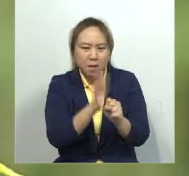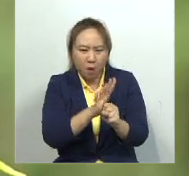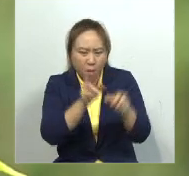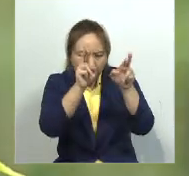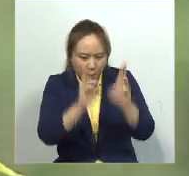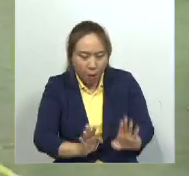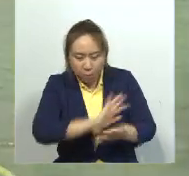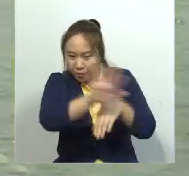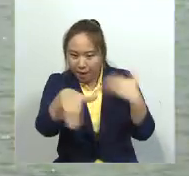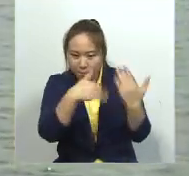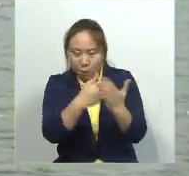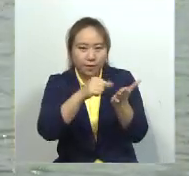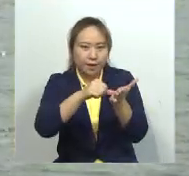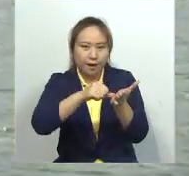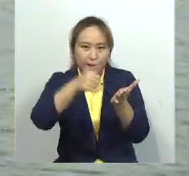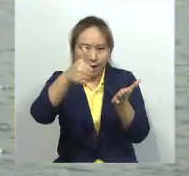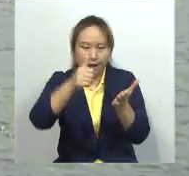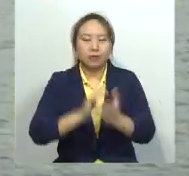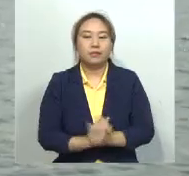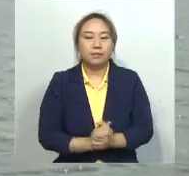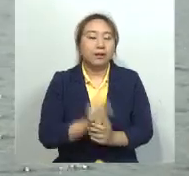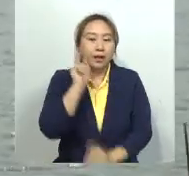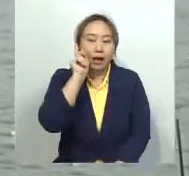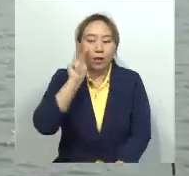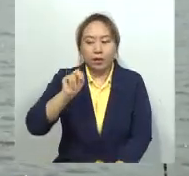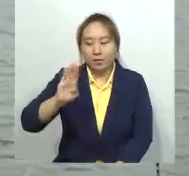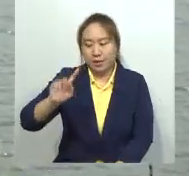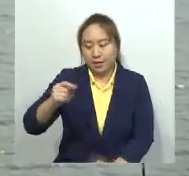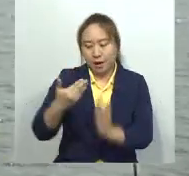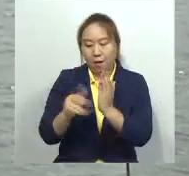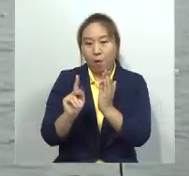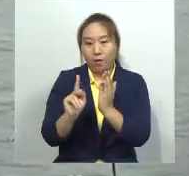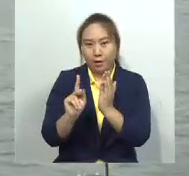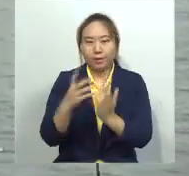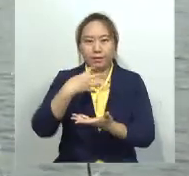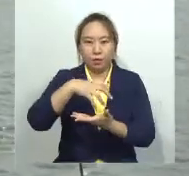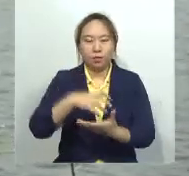บลุ่มน้ำแบบยั่งยืนทีมข่าว NBT ขอนแก่นรายงาน